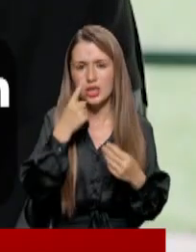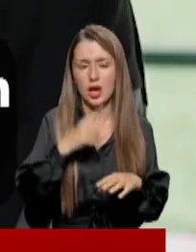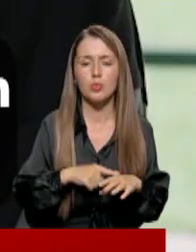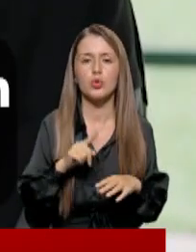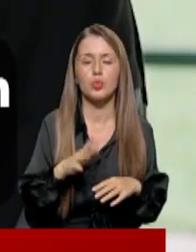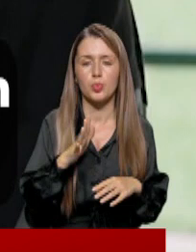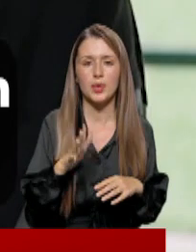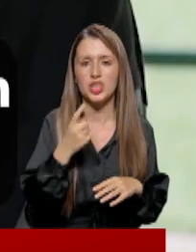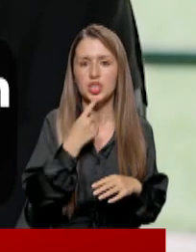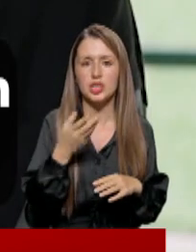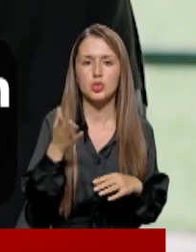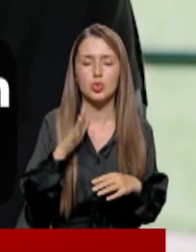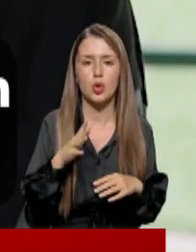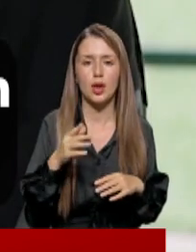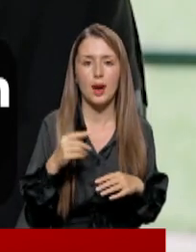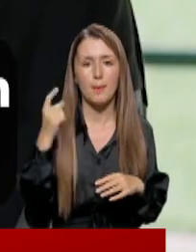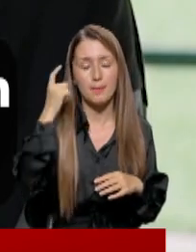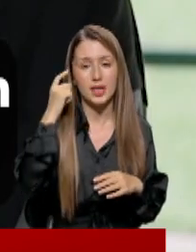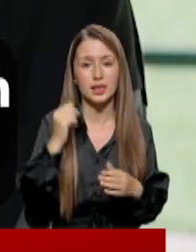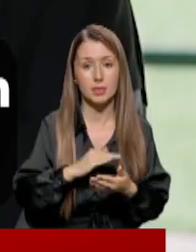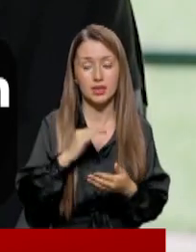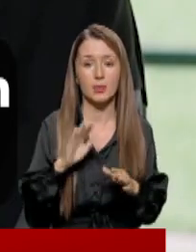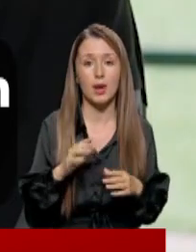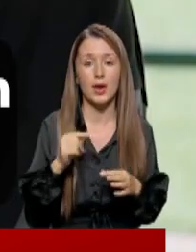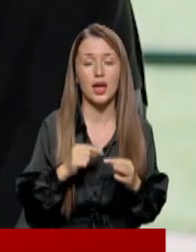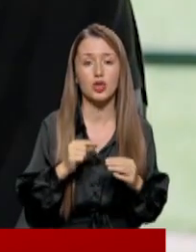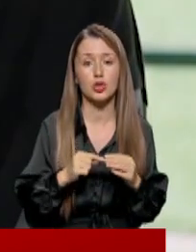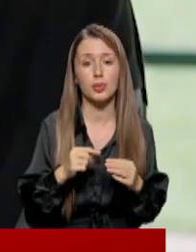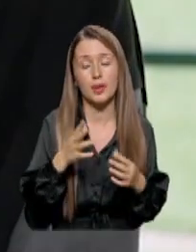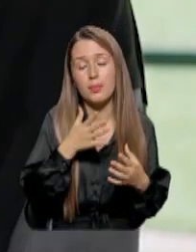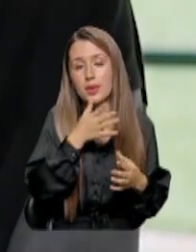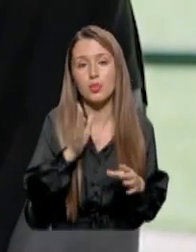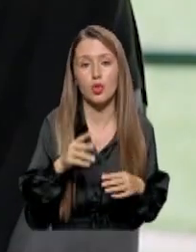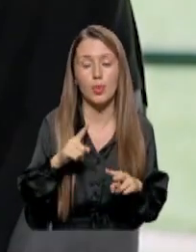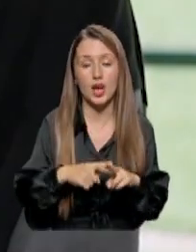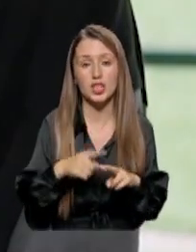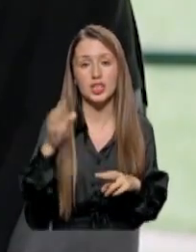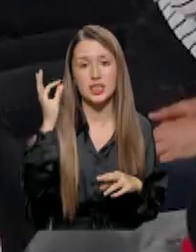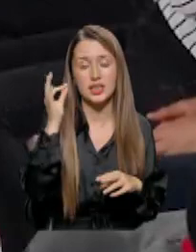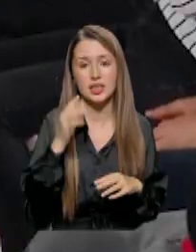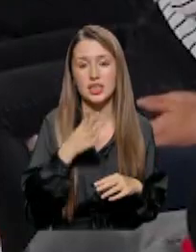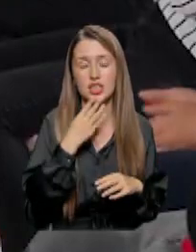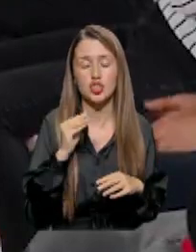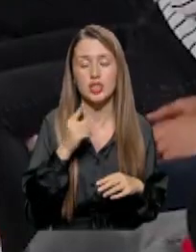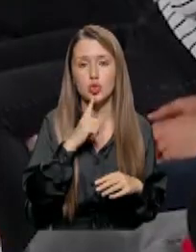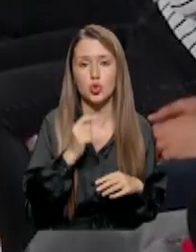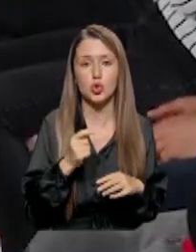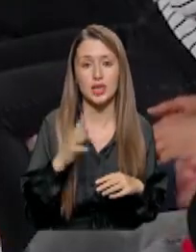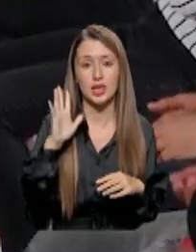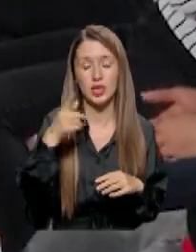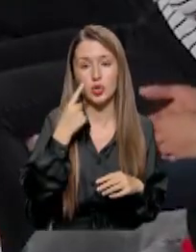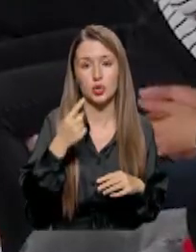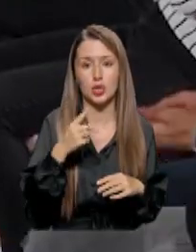anki bilgi birikimi 5 katı olurum da ekonomik açıdan öngörüm yok. Akşener'in dinlediği gençlerin sözleri, geleceklerine dair